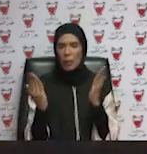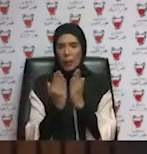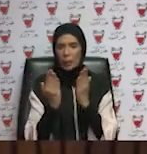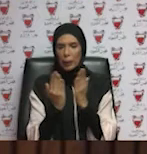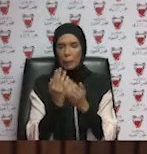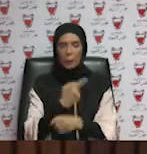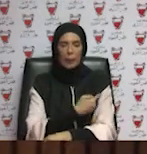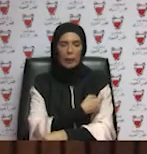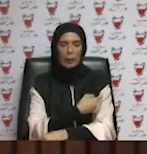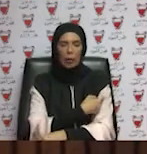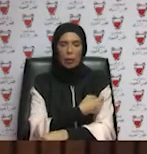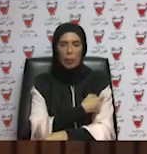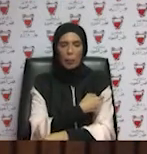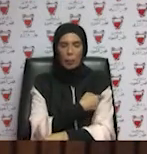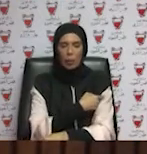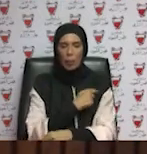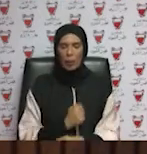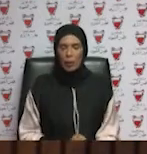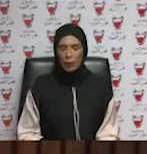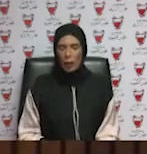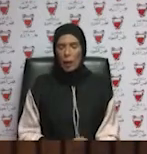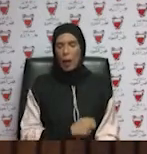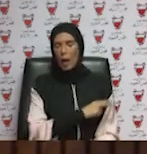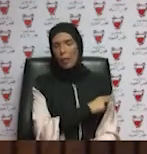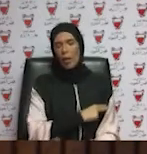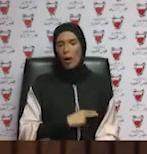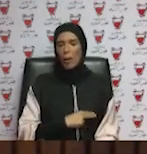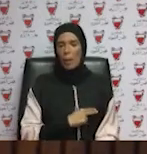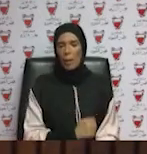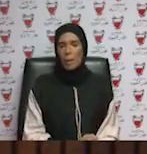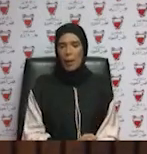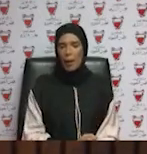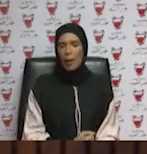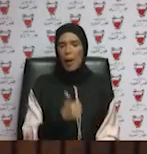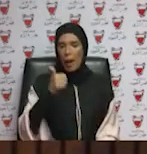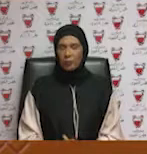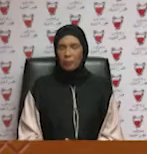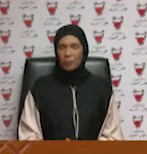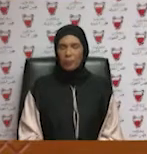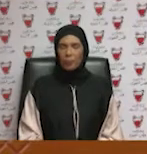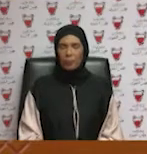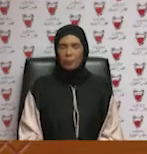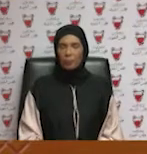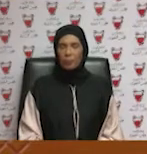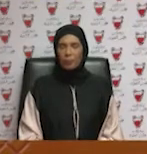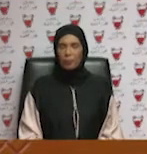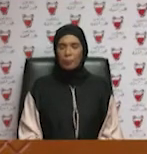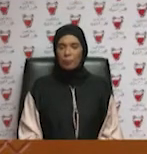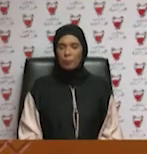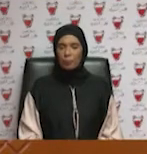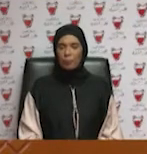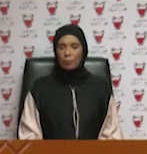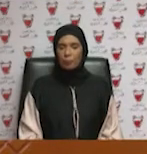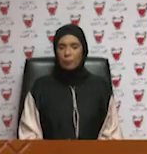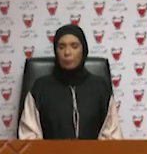الطبية والمقدم من أصحاب السعادة الأعضاء الدكتور أحمد سالم العريض والدكتور